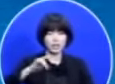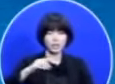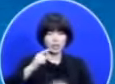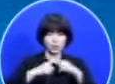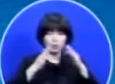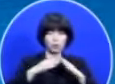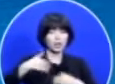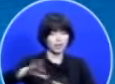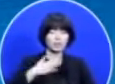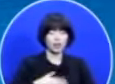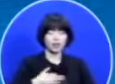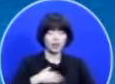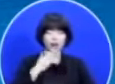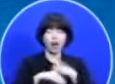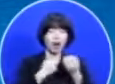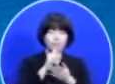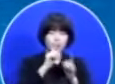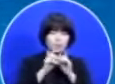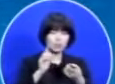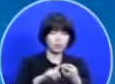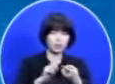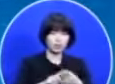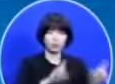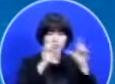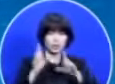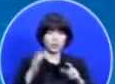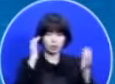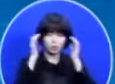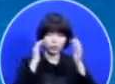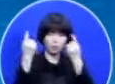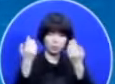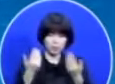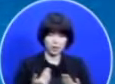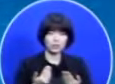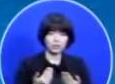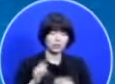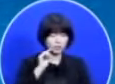하나님의 말씀대로 살다가 고난 당하는 것은 영광이에요